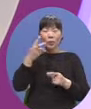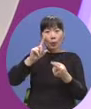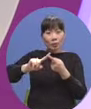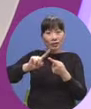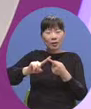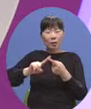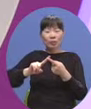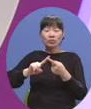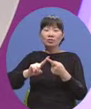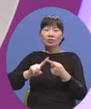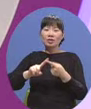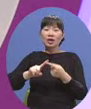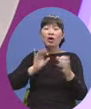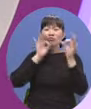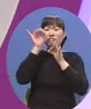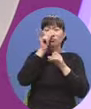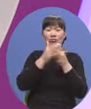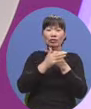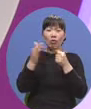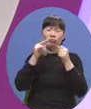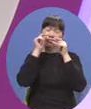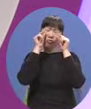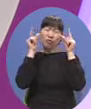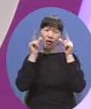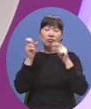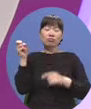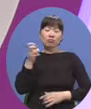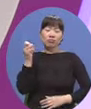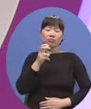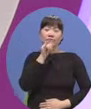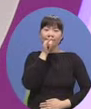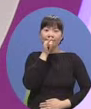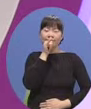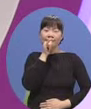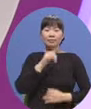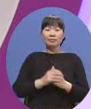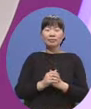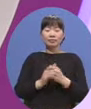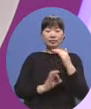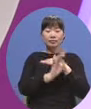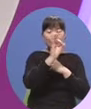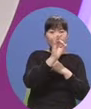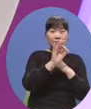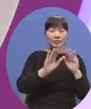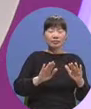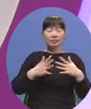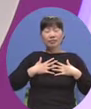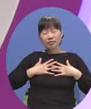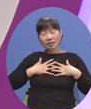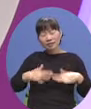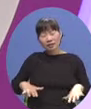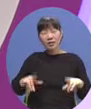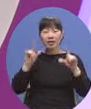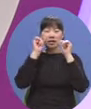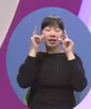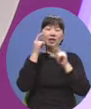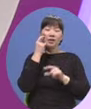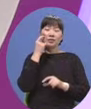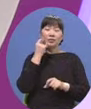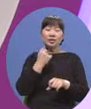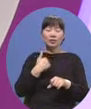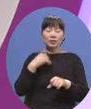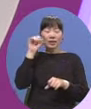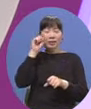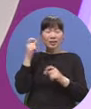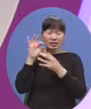그대로 이불에 실을 해가지고 깨게 되는 경우가 좀 잦거든요. 그러다 보니까 아침에 피곤해서 잘 못 일어나고 저도